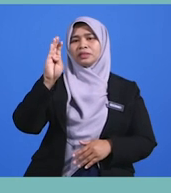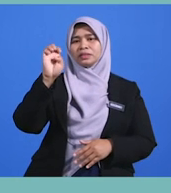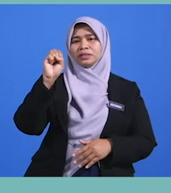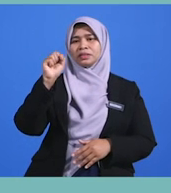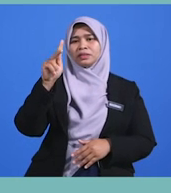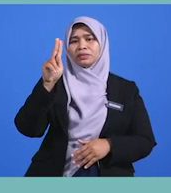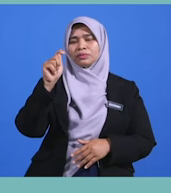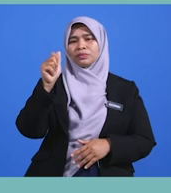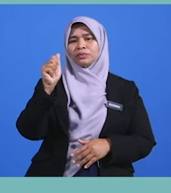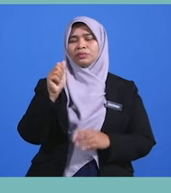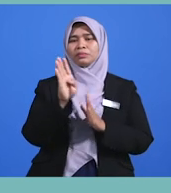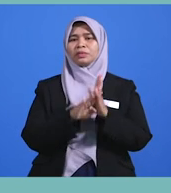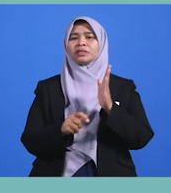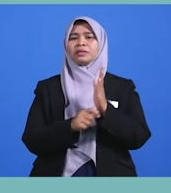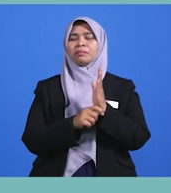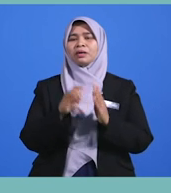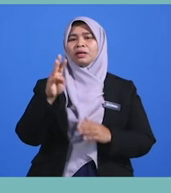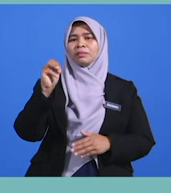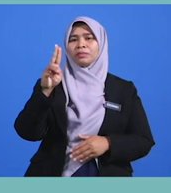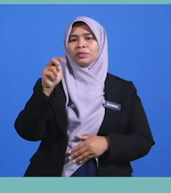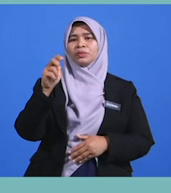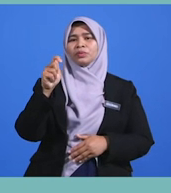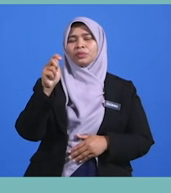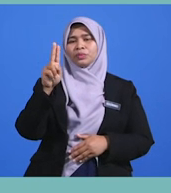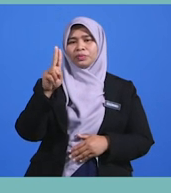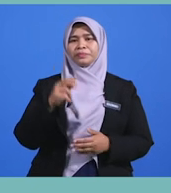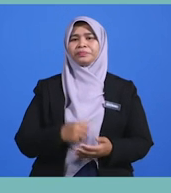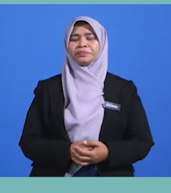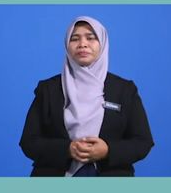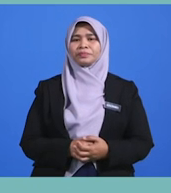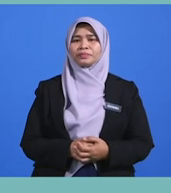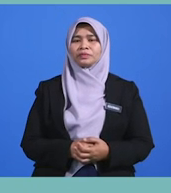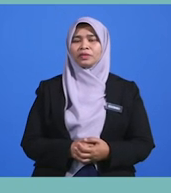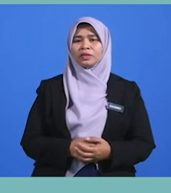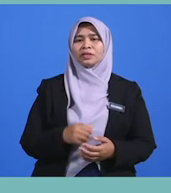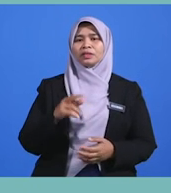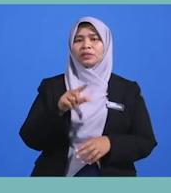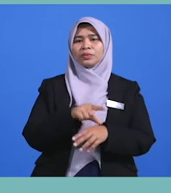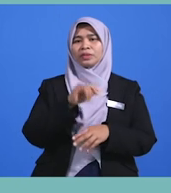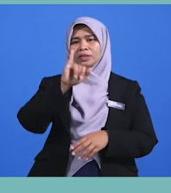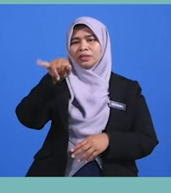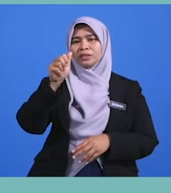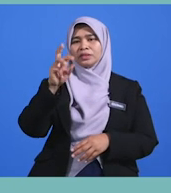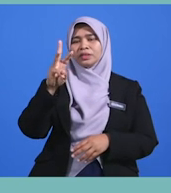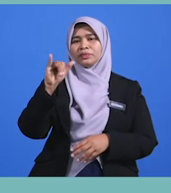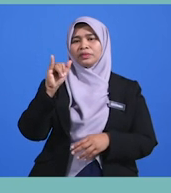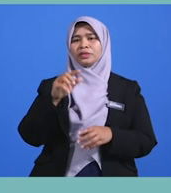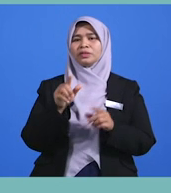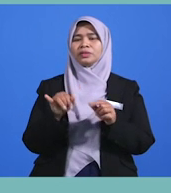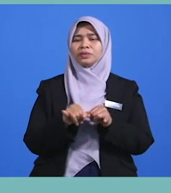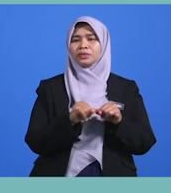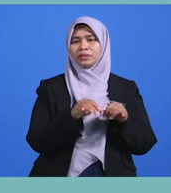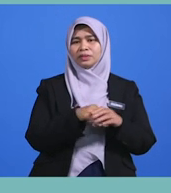tulisan, iaitu tulisan Rumi di sebelah kiri dan tulisan Jawi di sebelah kanan bahagian bawah Jatanegara. Pada